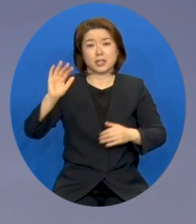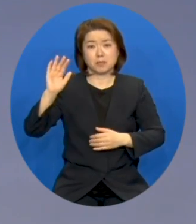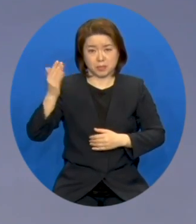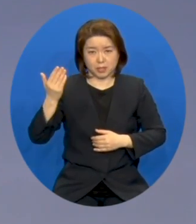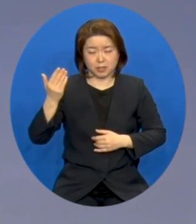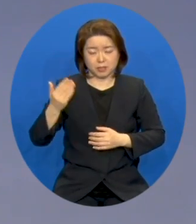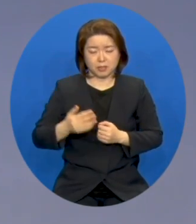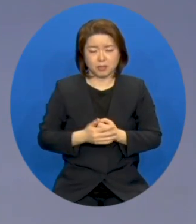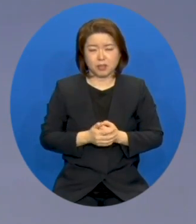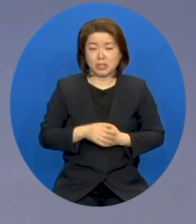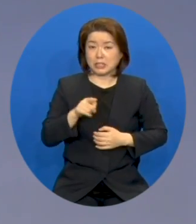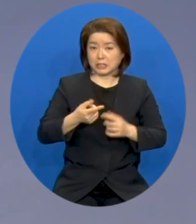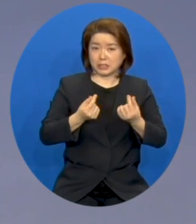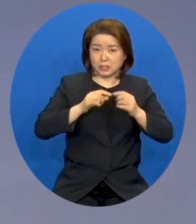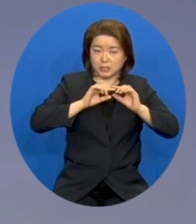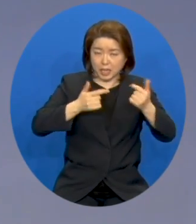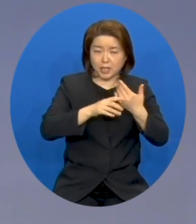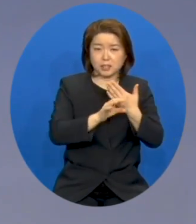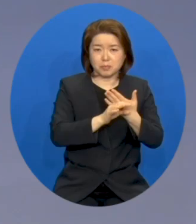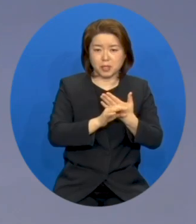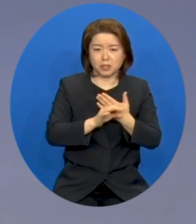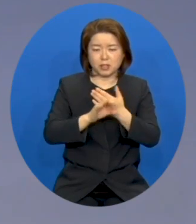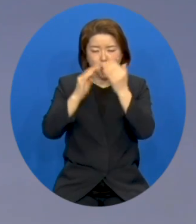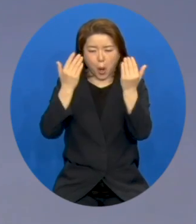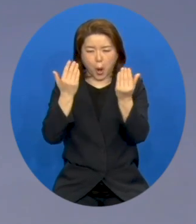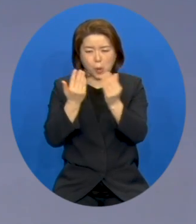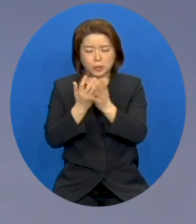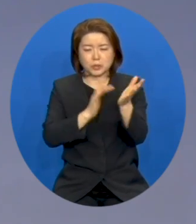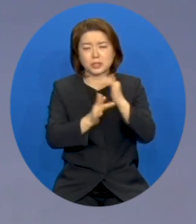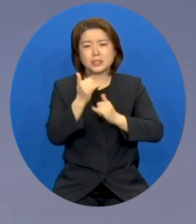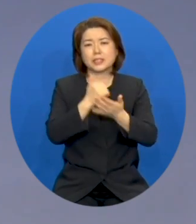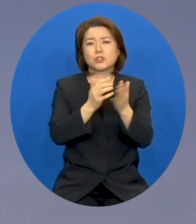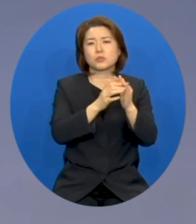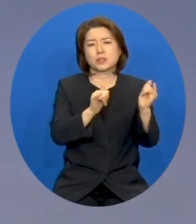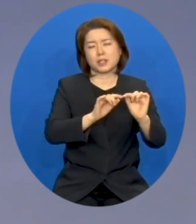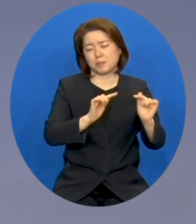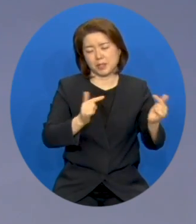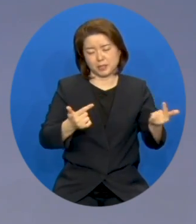않으면 그는 온전히 예수님의 사람 아닙니다.